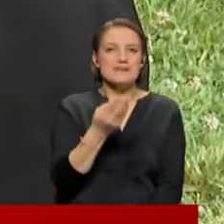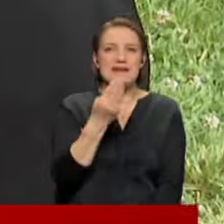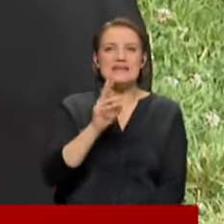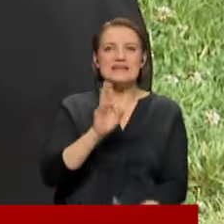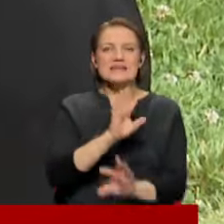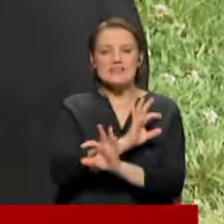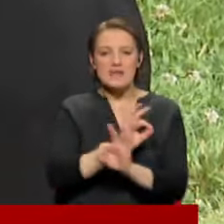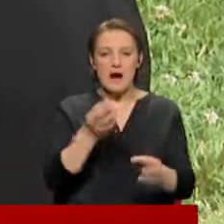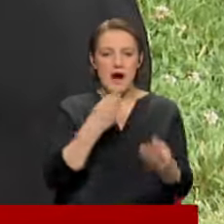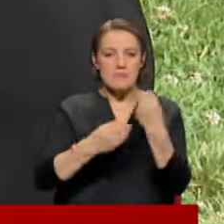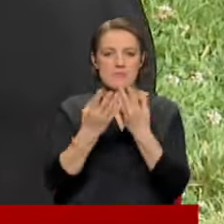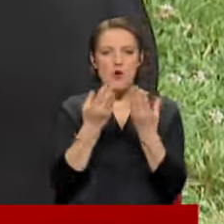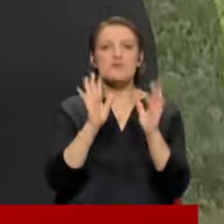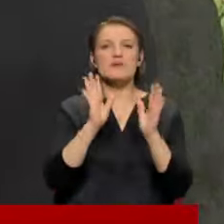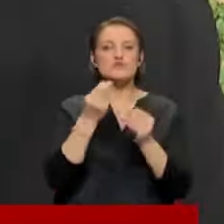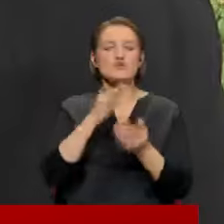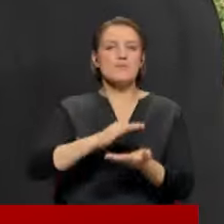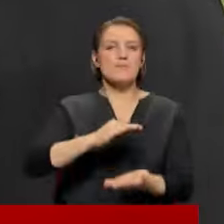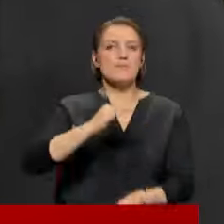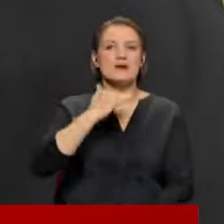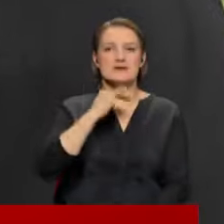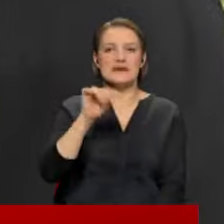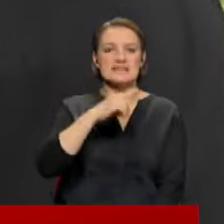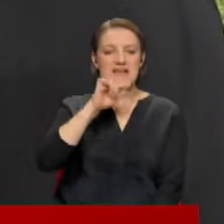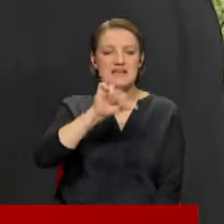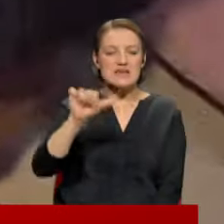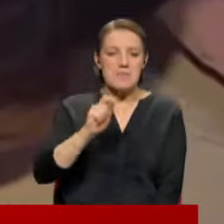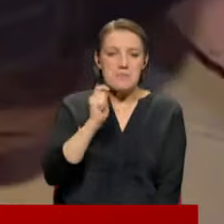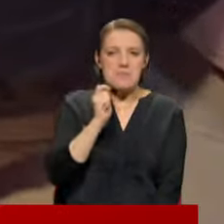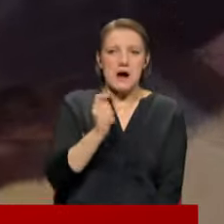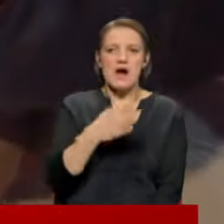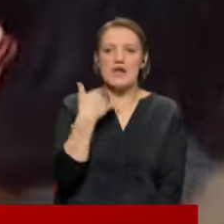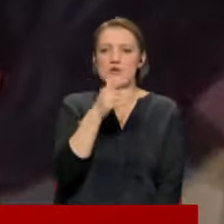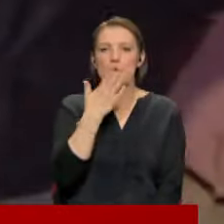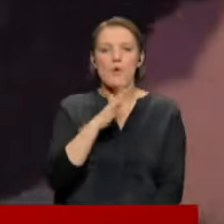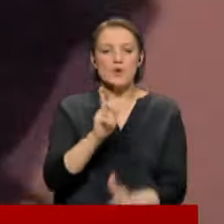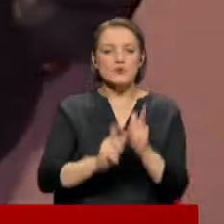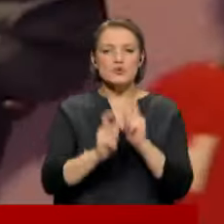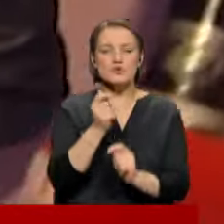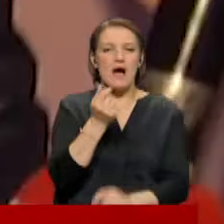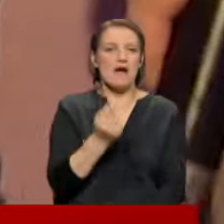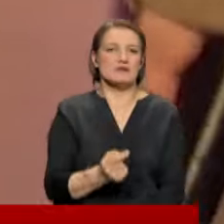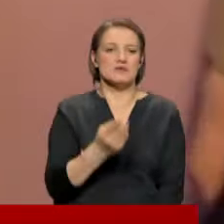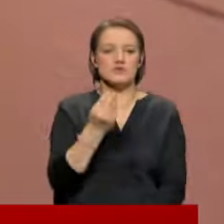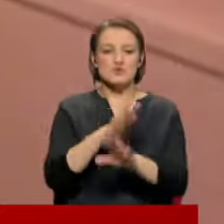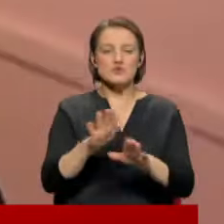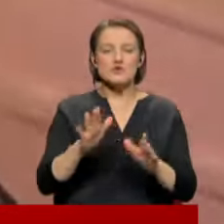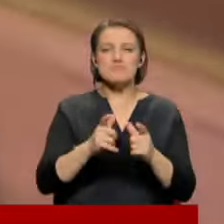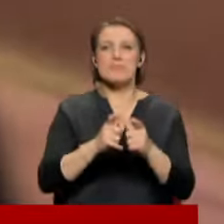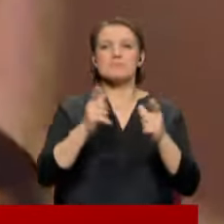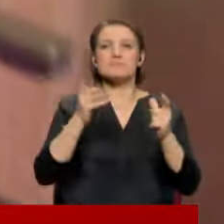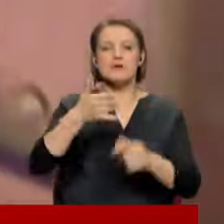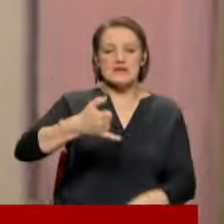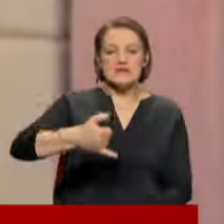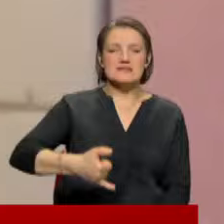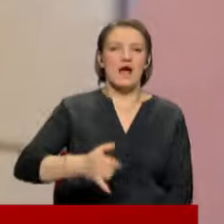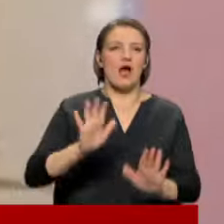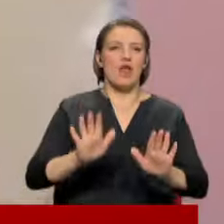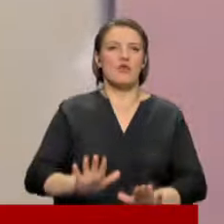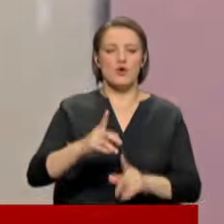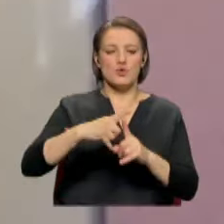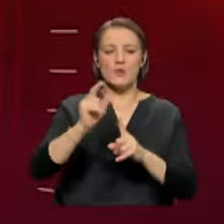alamadığı zaman çocuk gelişle yemiyor etin yanından geçemiyoruz şimdi et yok süt sınırlı çocuklar gelişemiyorum bodurluk artıyor